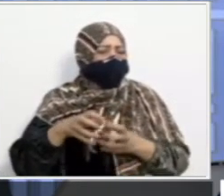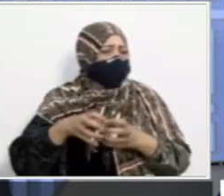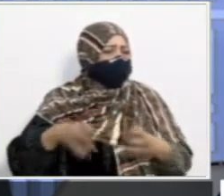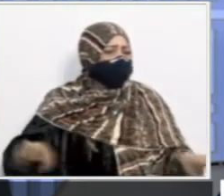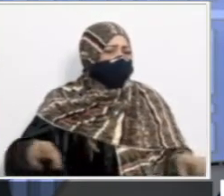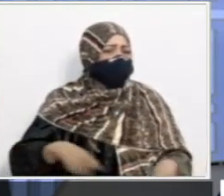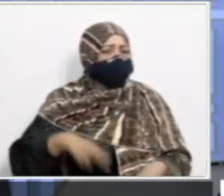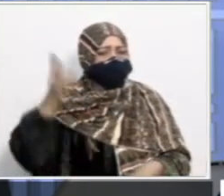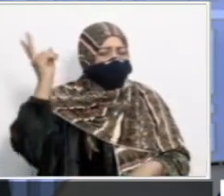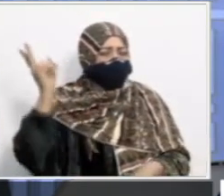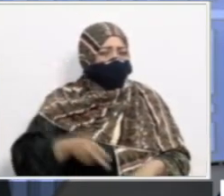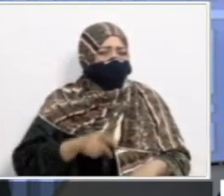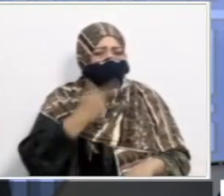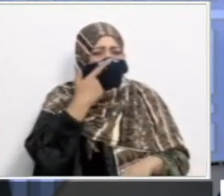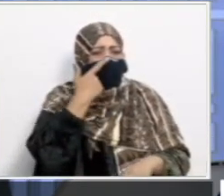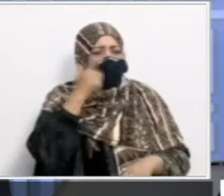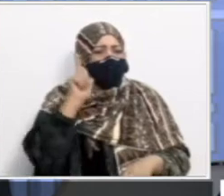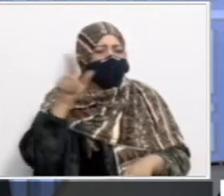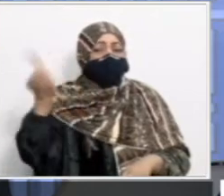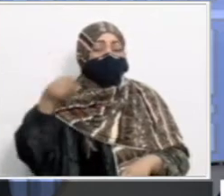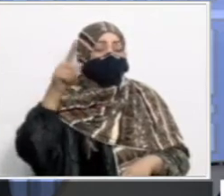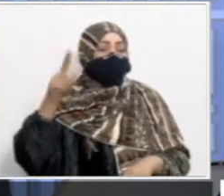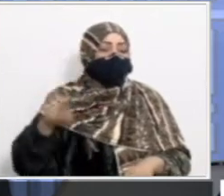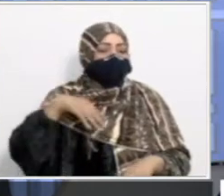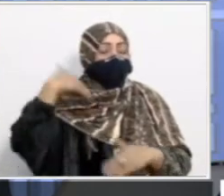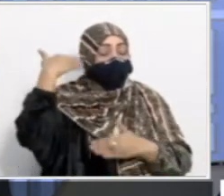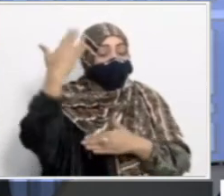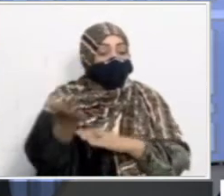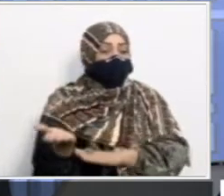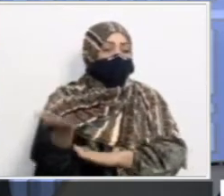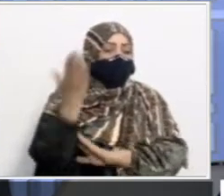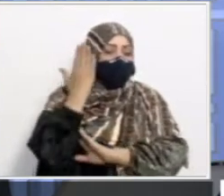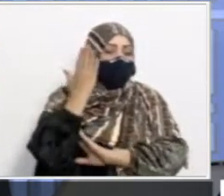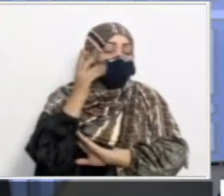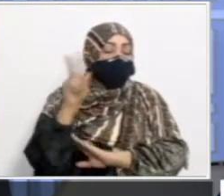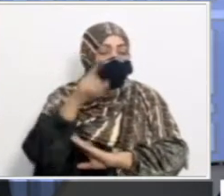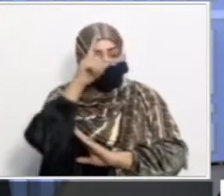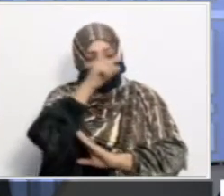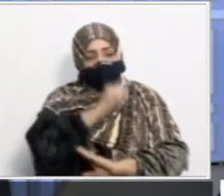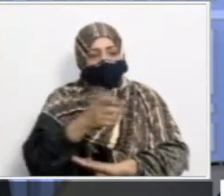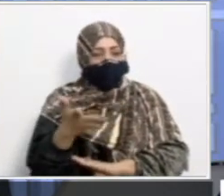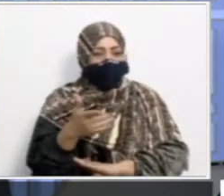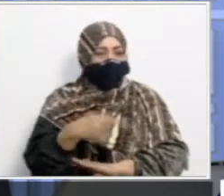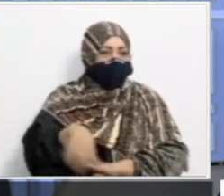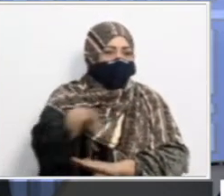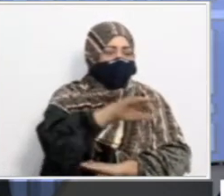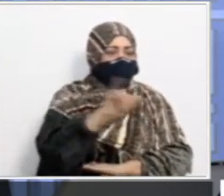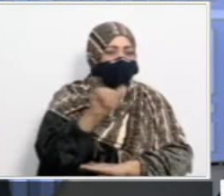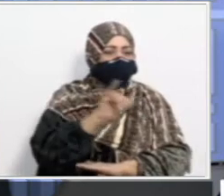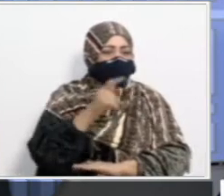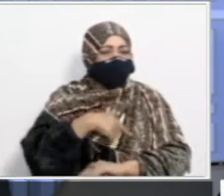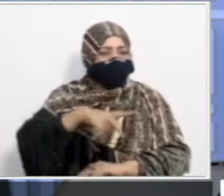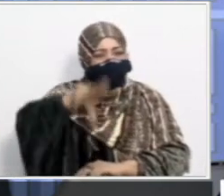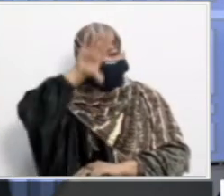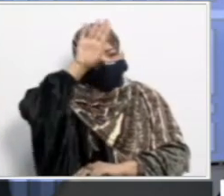عليه وسلم، اللهم صل من وصلني، الرحم معلقة بالعرش، وتدعو اللهم صل من وصلني